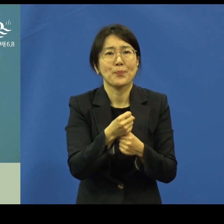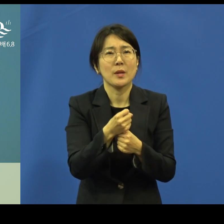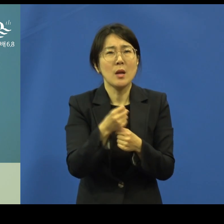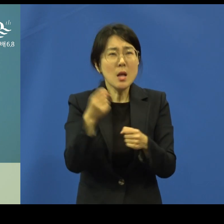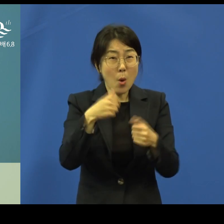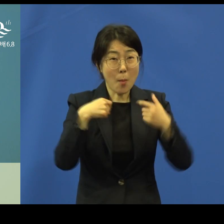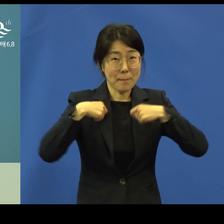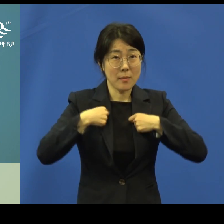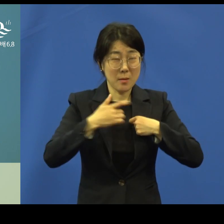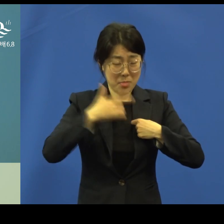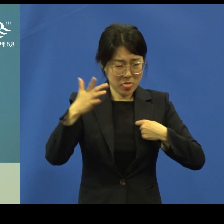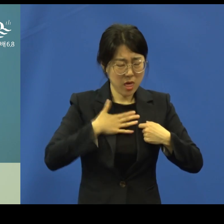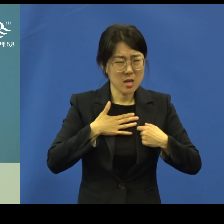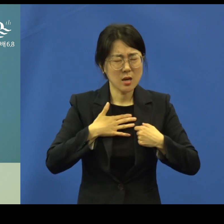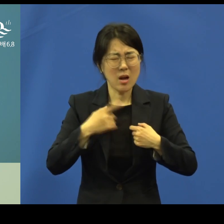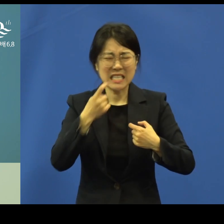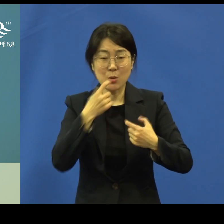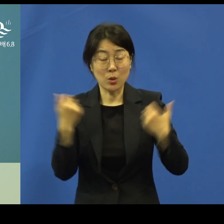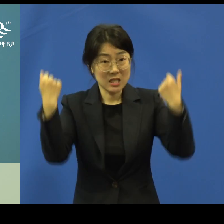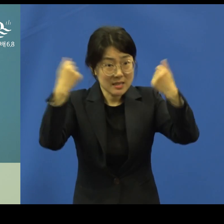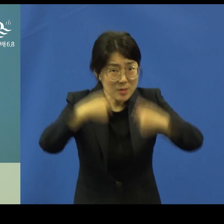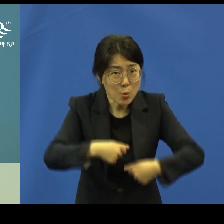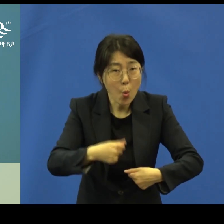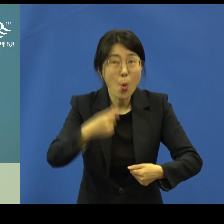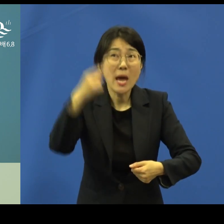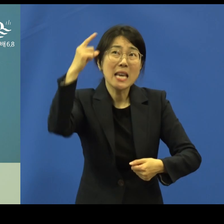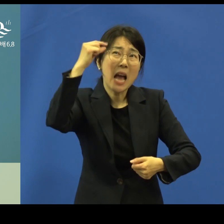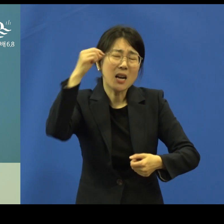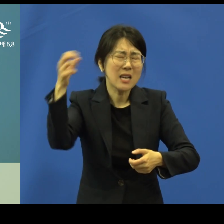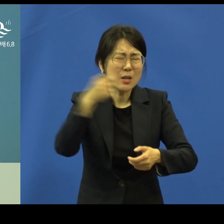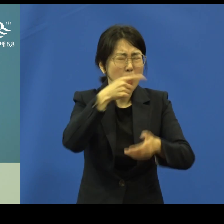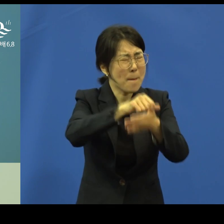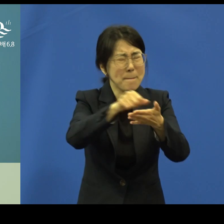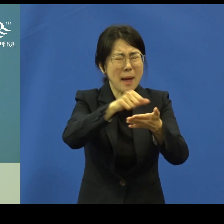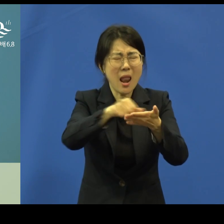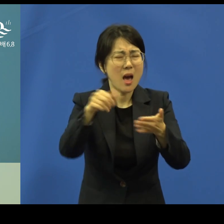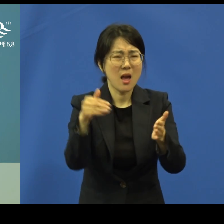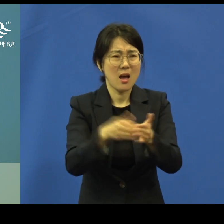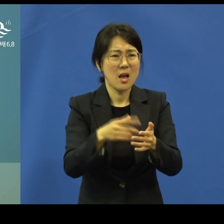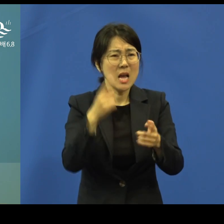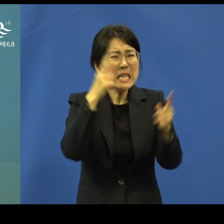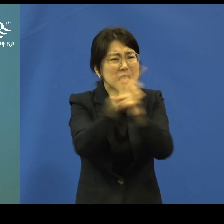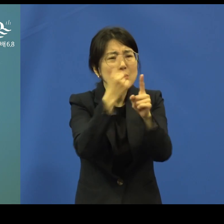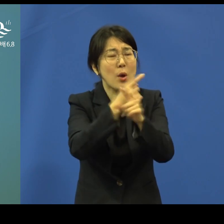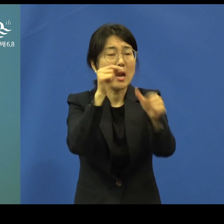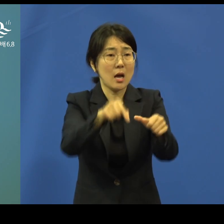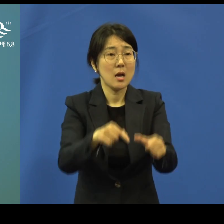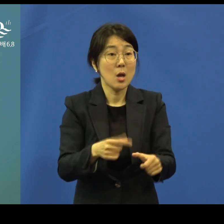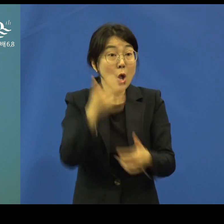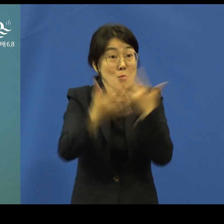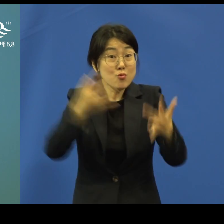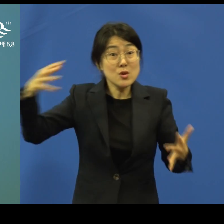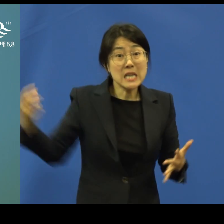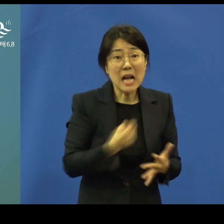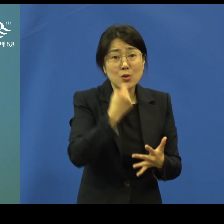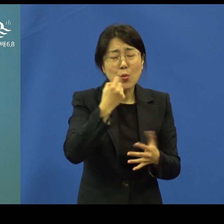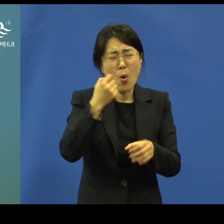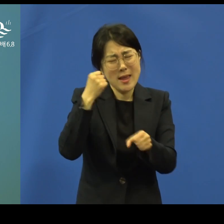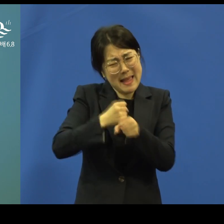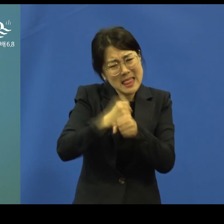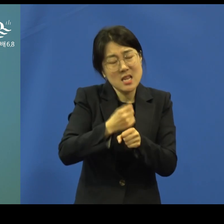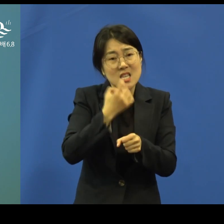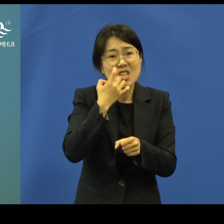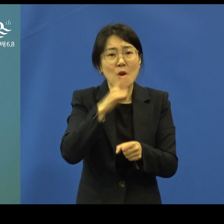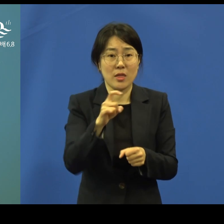않게 하고 안약을 사서 눈에 발라보게 하라. 3가지를 말씀하고 있습니다. 불로 연단한 금을 사라.